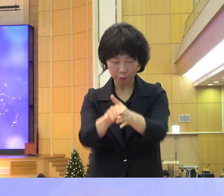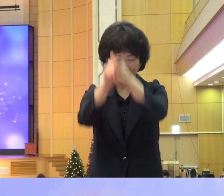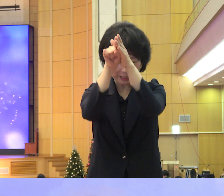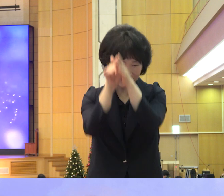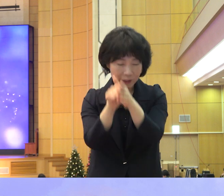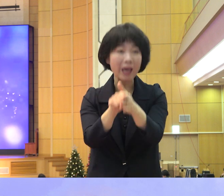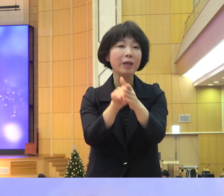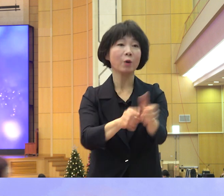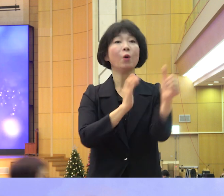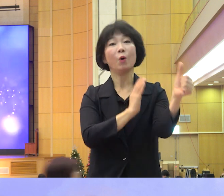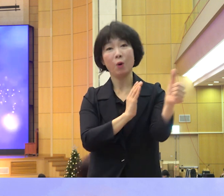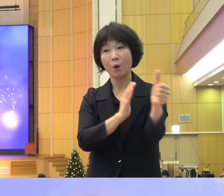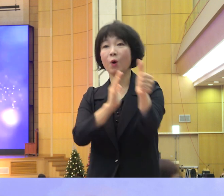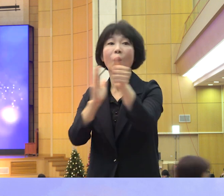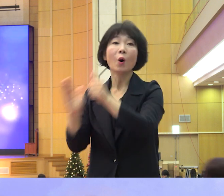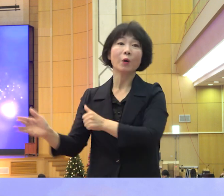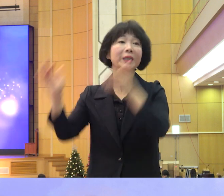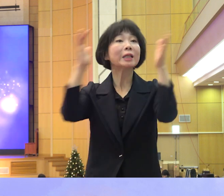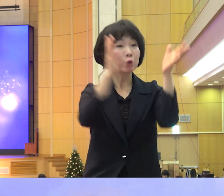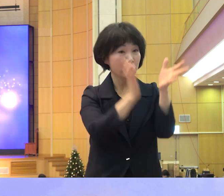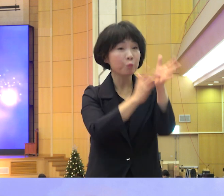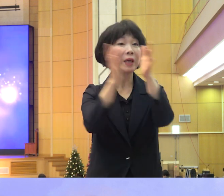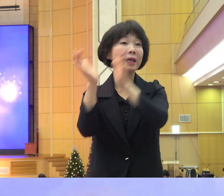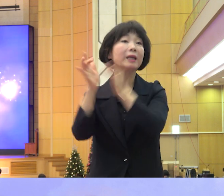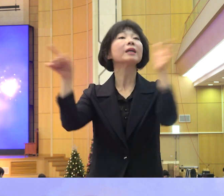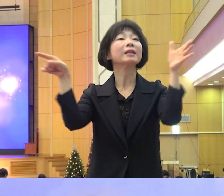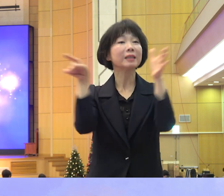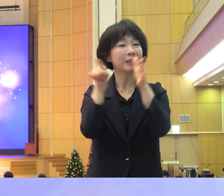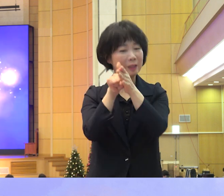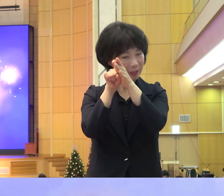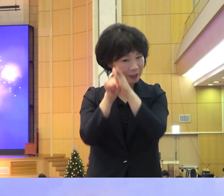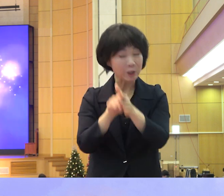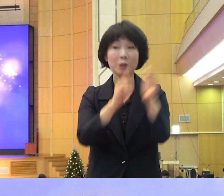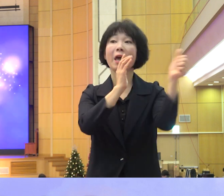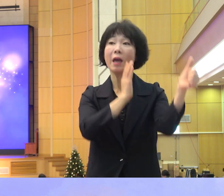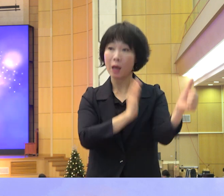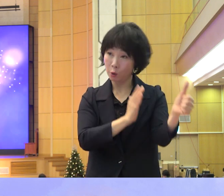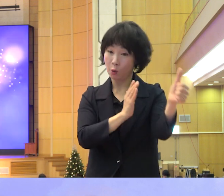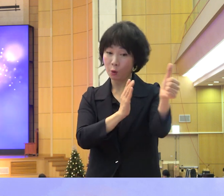예수 믿으세요. 예수